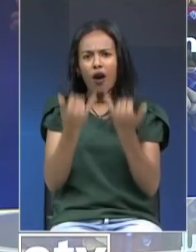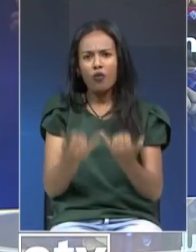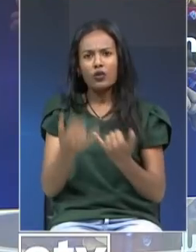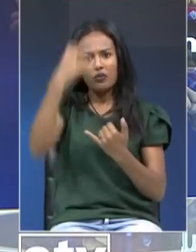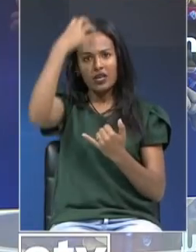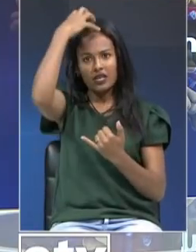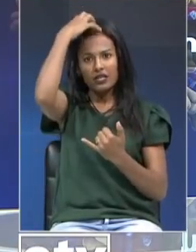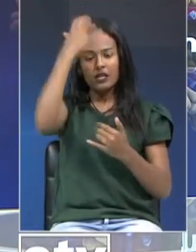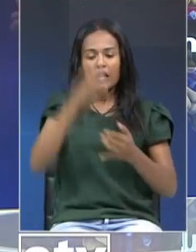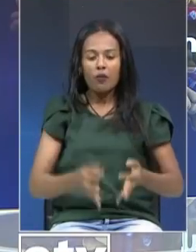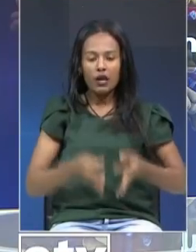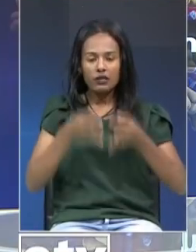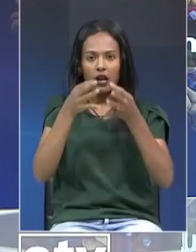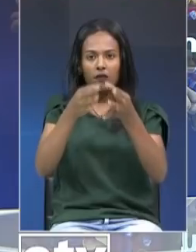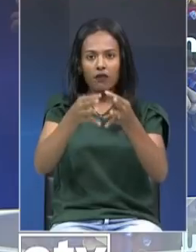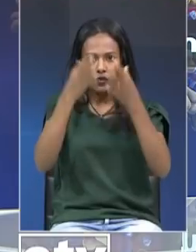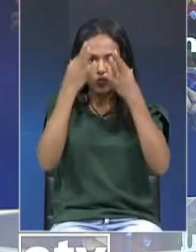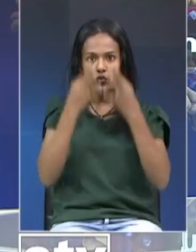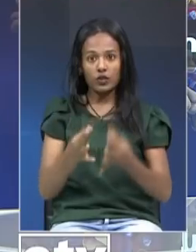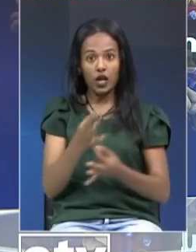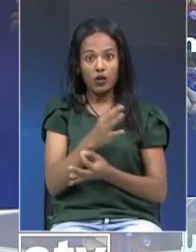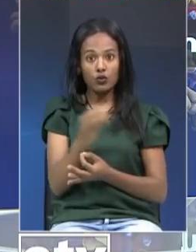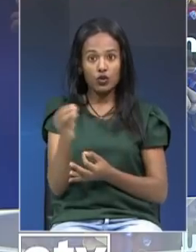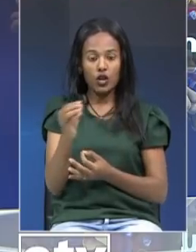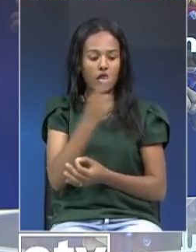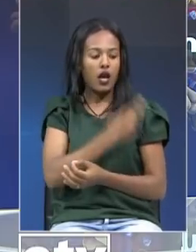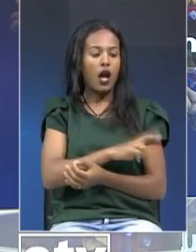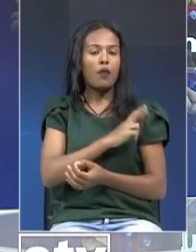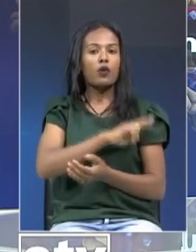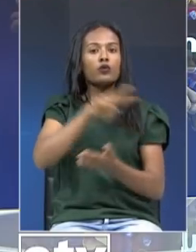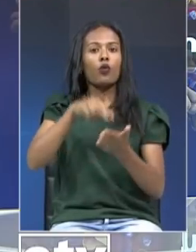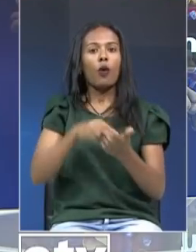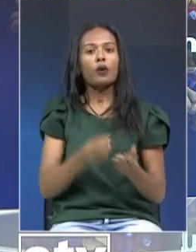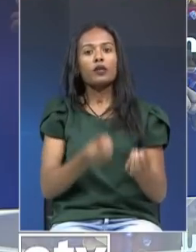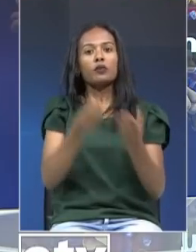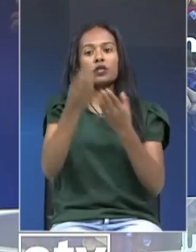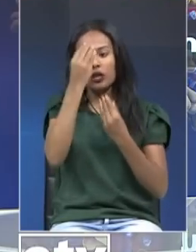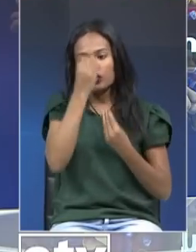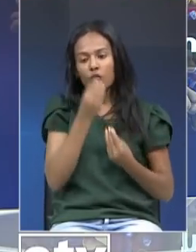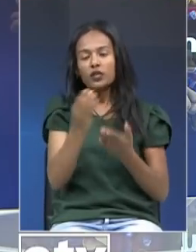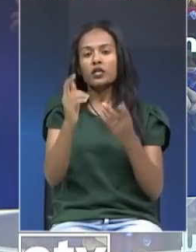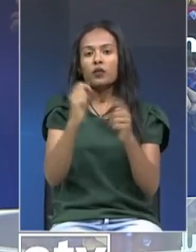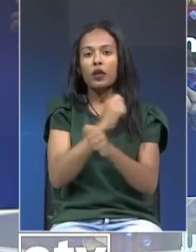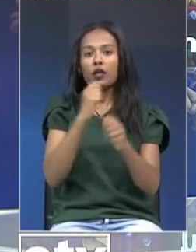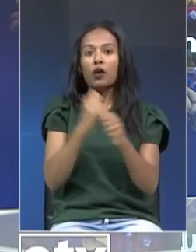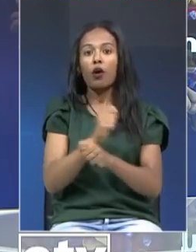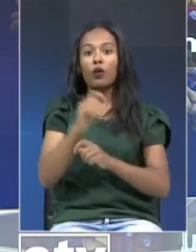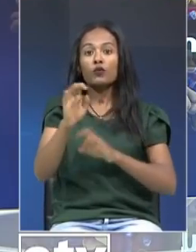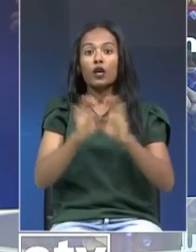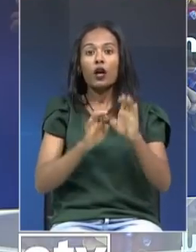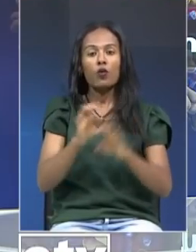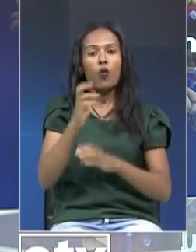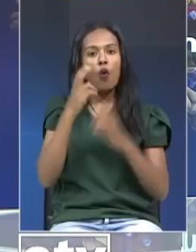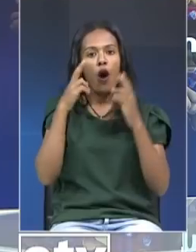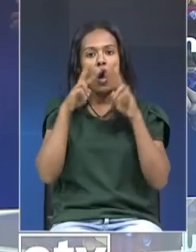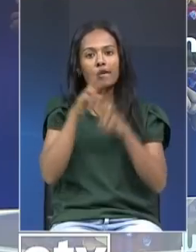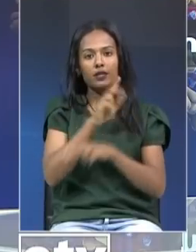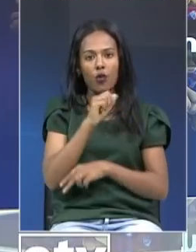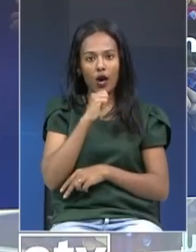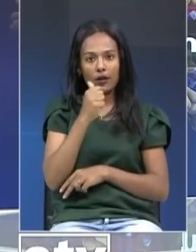መንግስት የሚያስተላልፋቸውን ውሳኔዎችና የሃይማኖት ተቋማት የሚሰጧቸው ማሳሰቢያዎች ተግባራዊ ሲያደርጉ